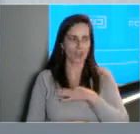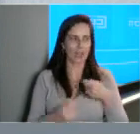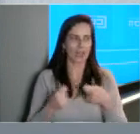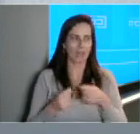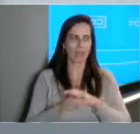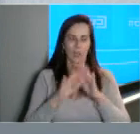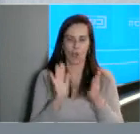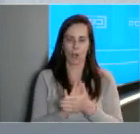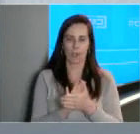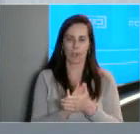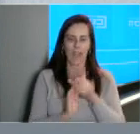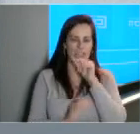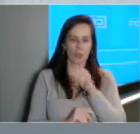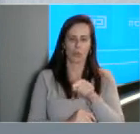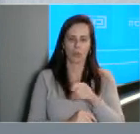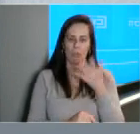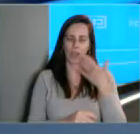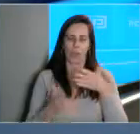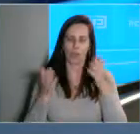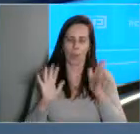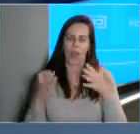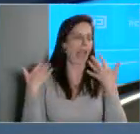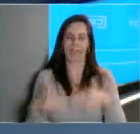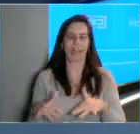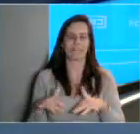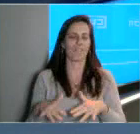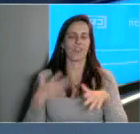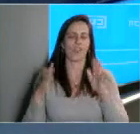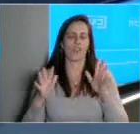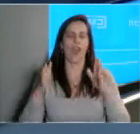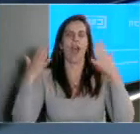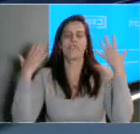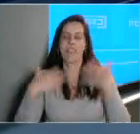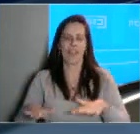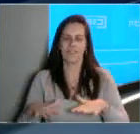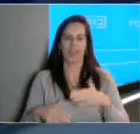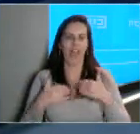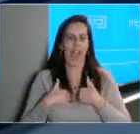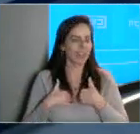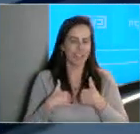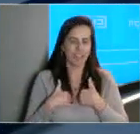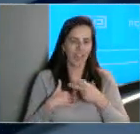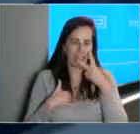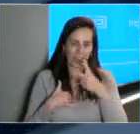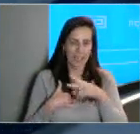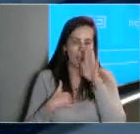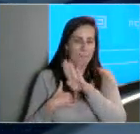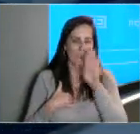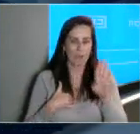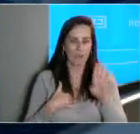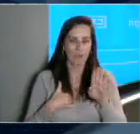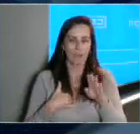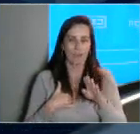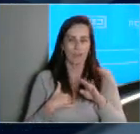לגבי כל הציוץ הזה, זה שהוא היה כל כך עייף וכל כך מותש כבר. נכון. אני באופן אישי ראיתי את נתניהו